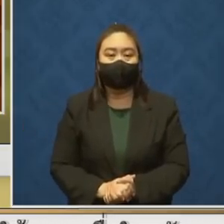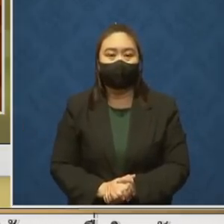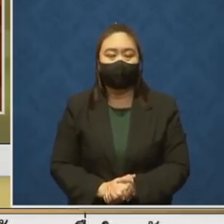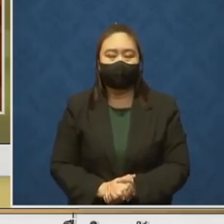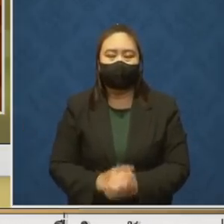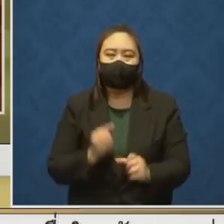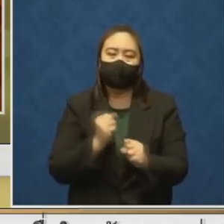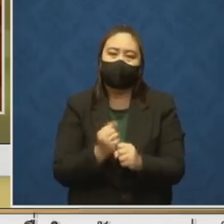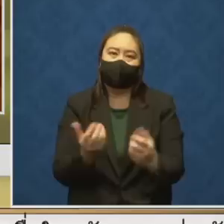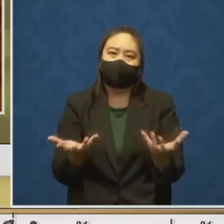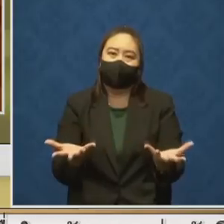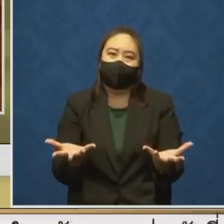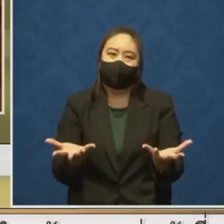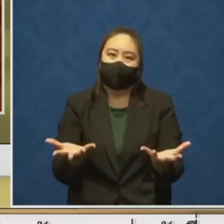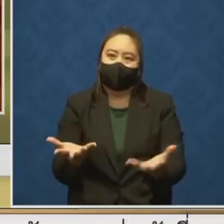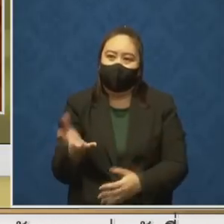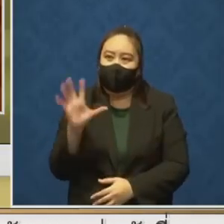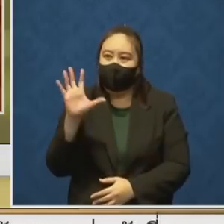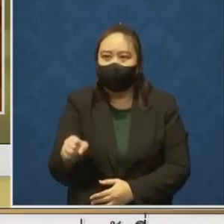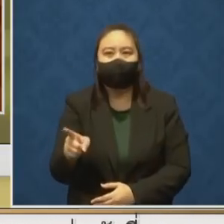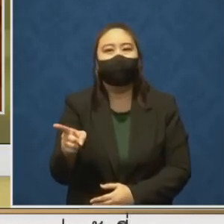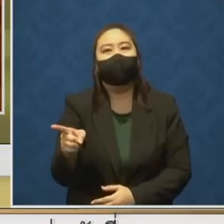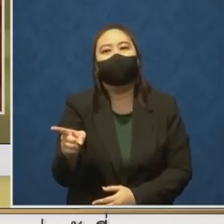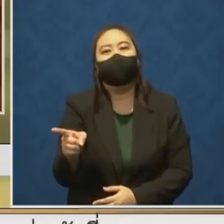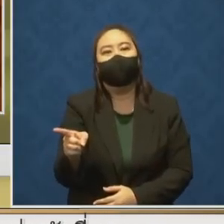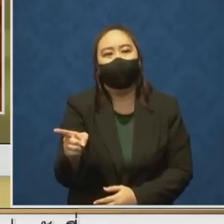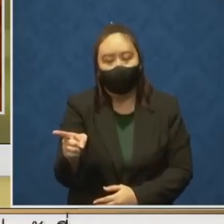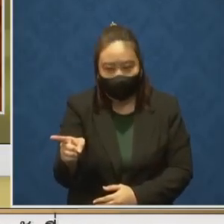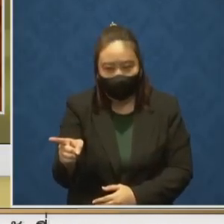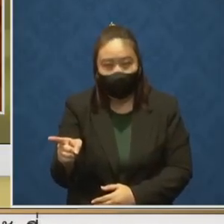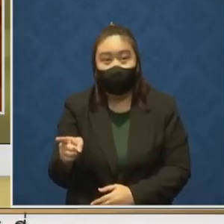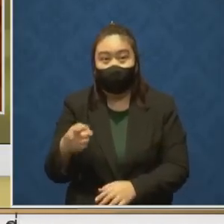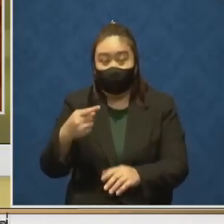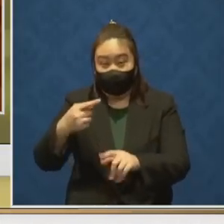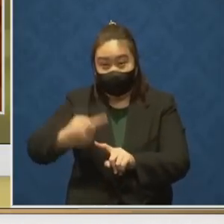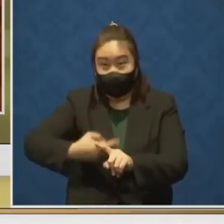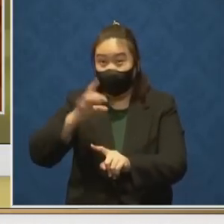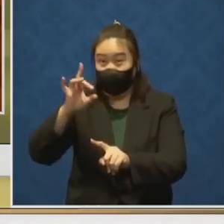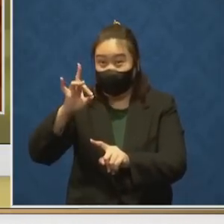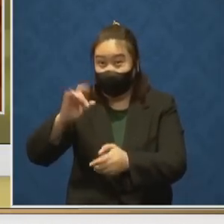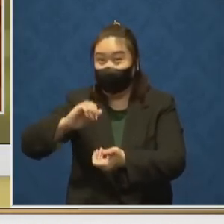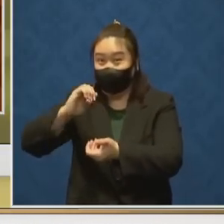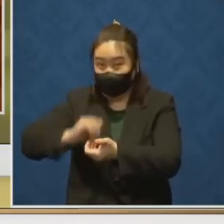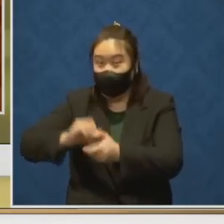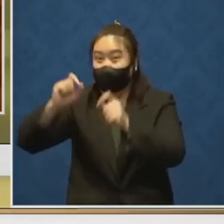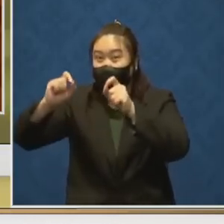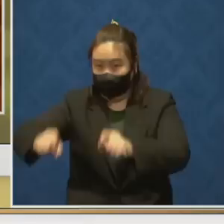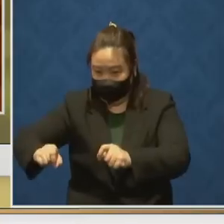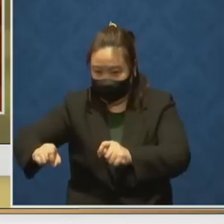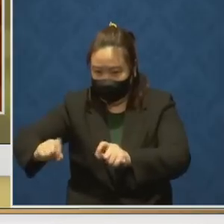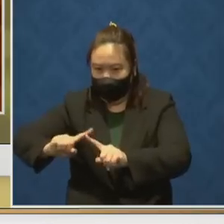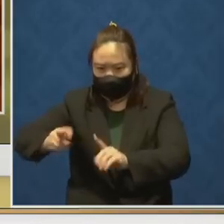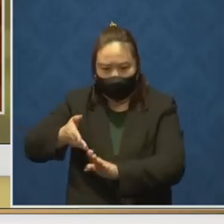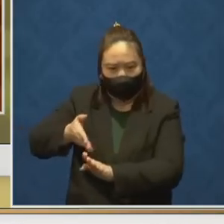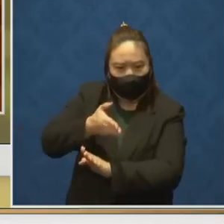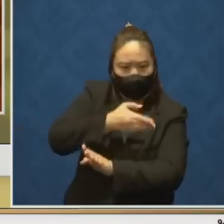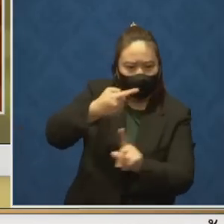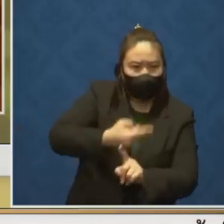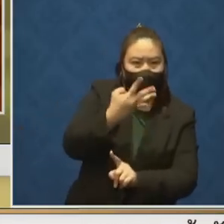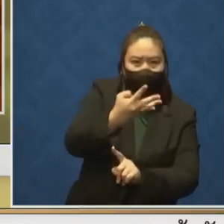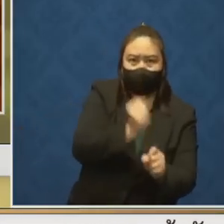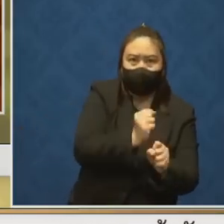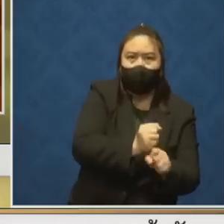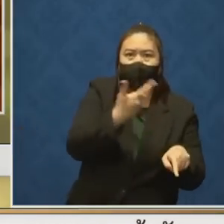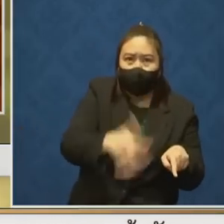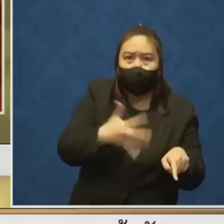ทำยงไงดีคะโป๊ะแตกอกแล้วเซ็สัญญากันเดือนสงหาแต่เดือนเมษามผู้รับเหมอเข้ไปทำงานแล้ว